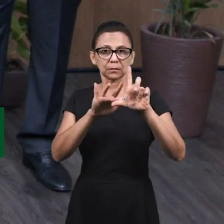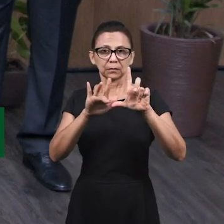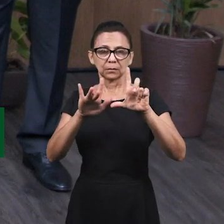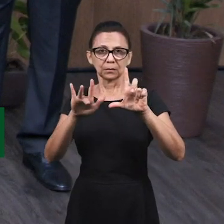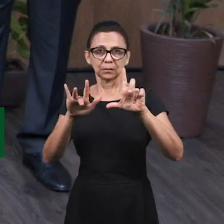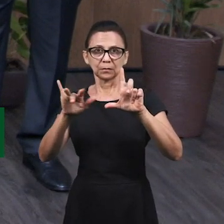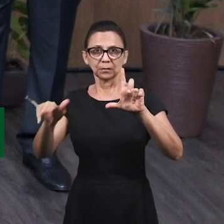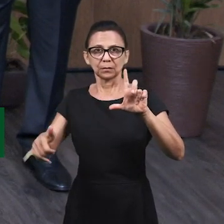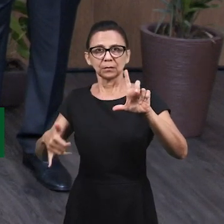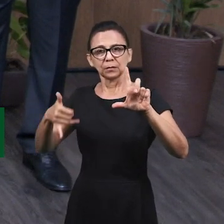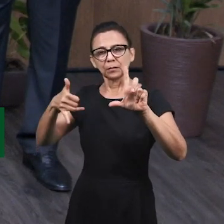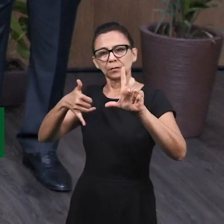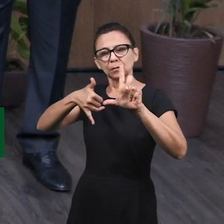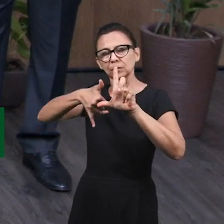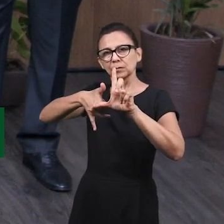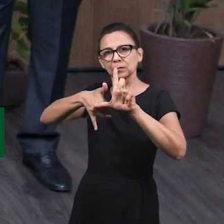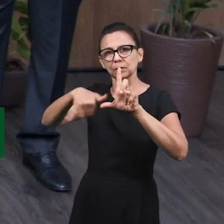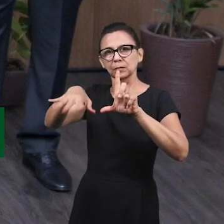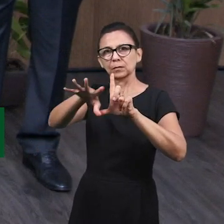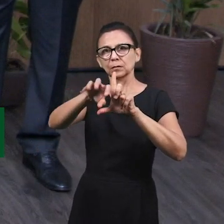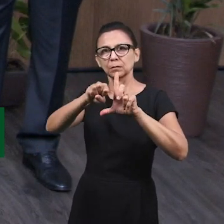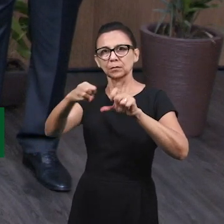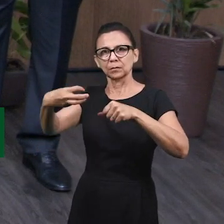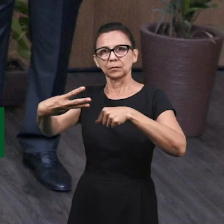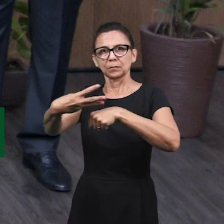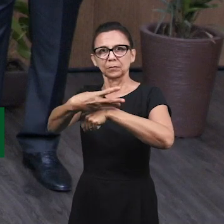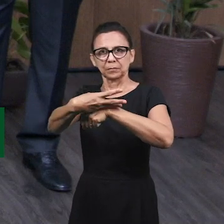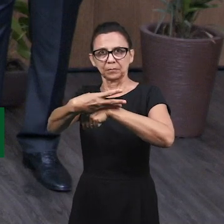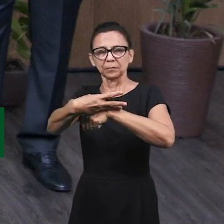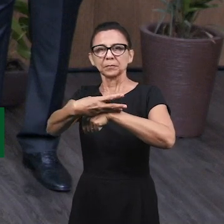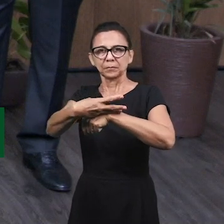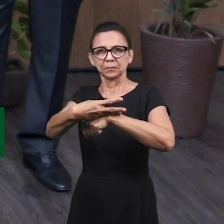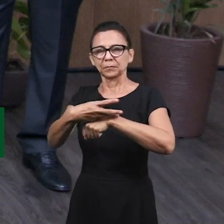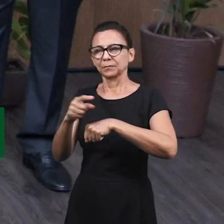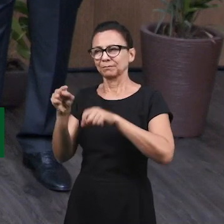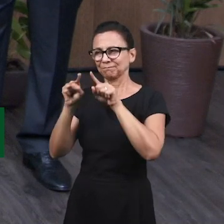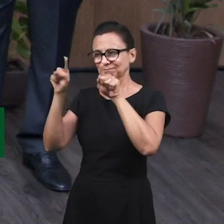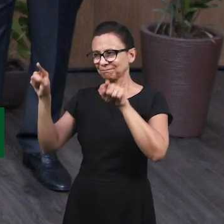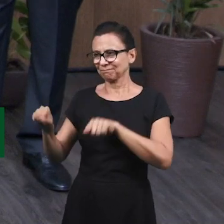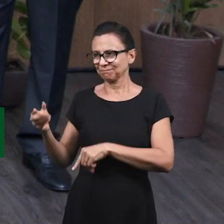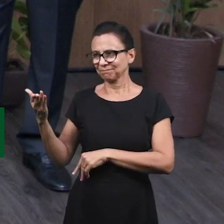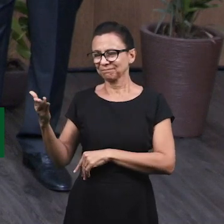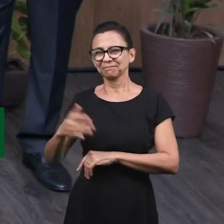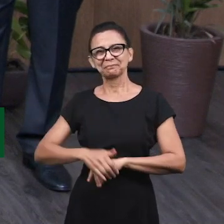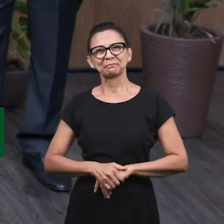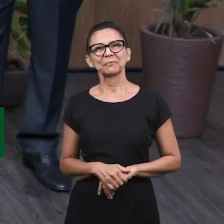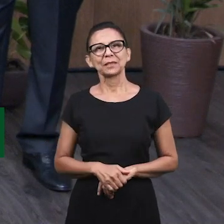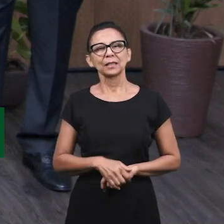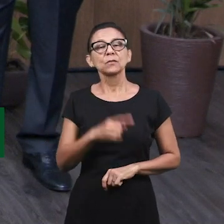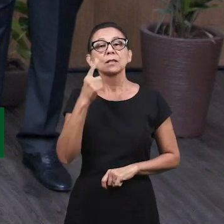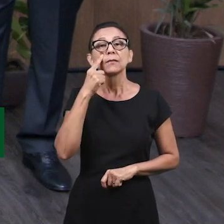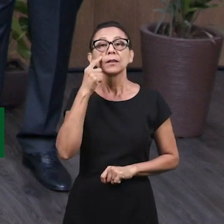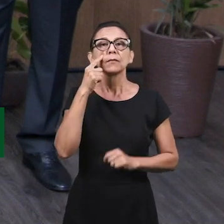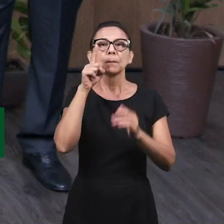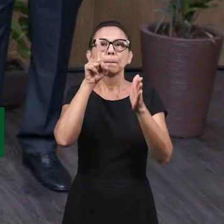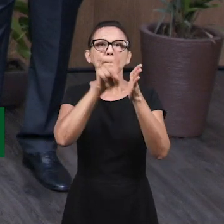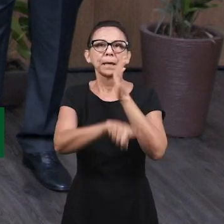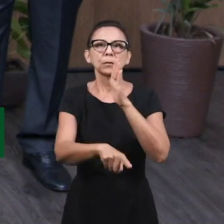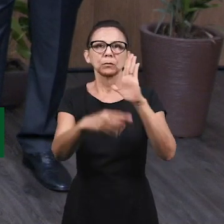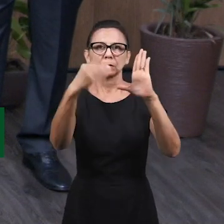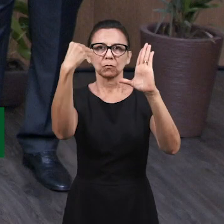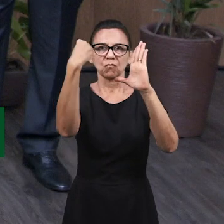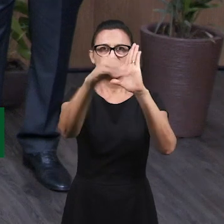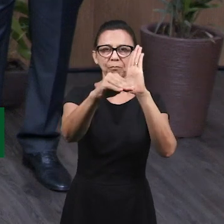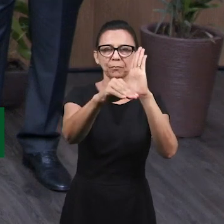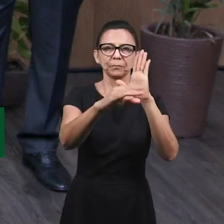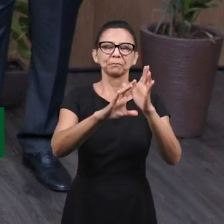QR code montré maintenant. Et cette question vous sera envoyée par WhatsApp já lhe será afin que vous